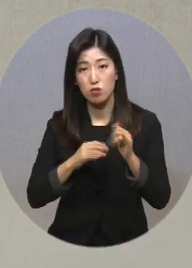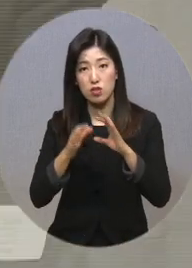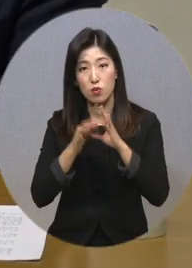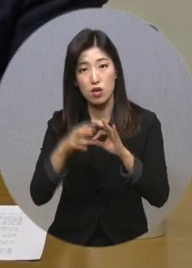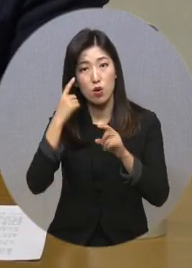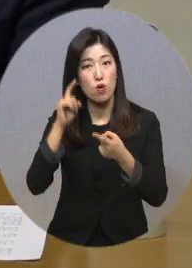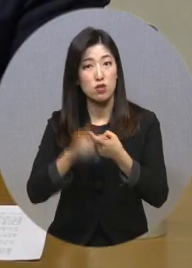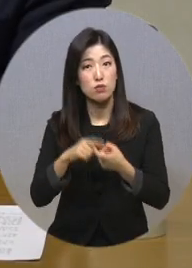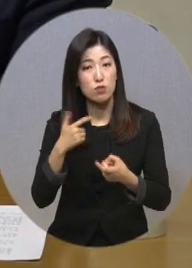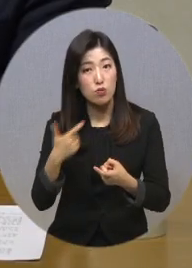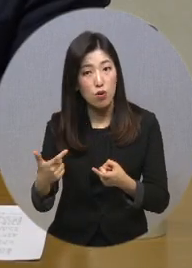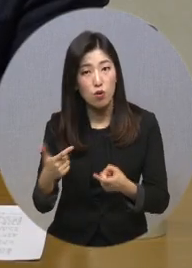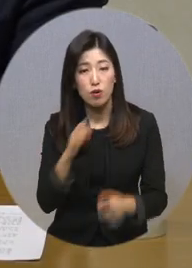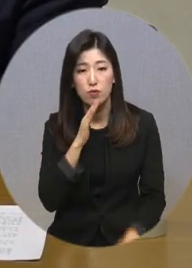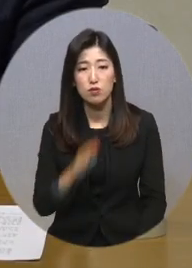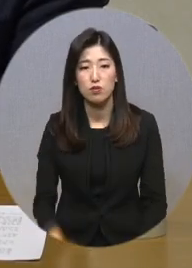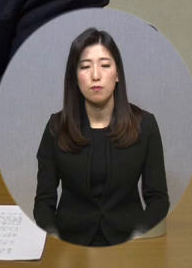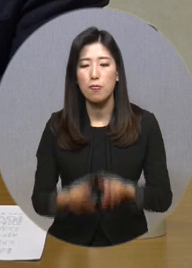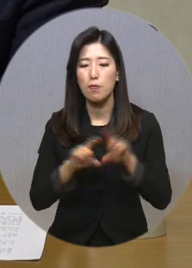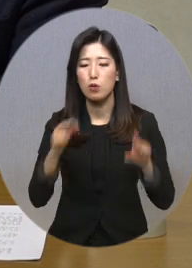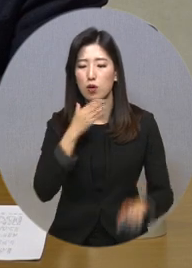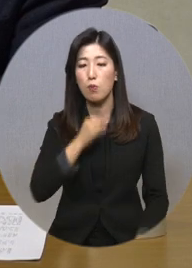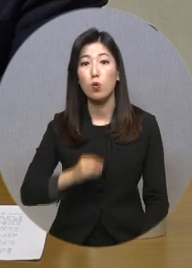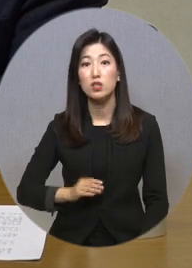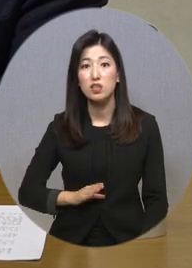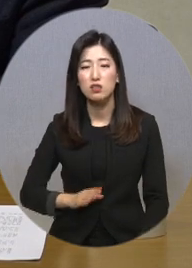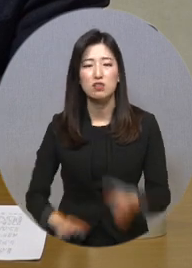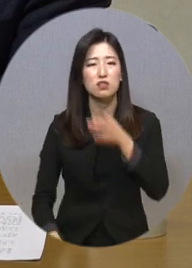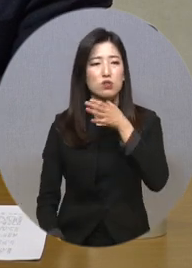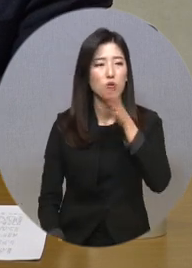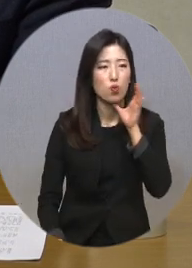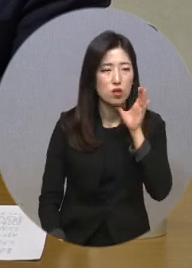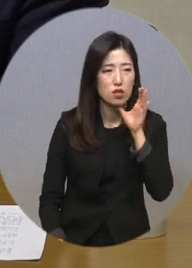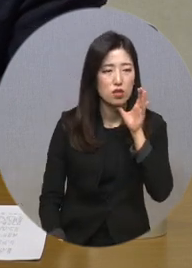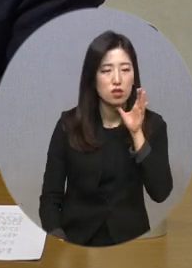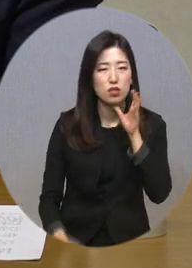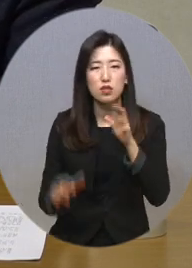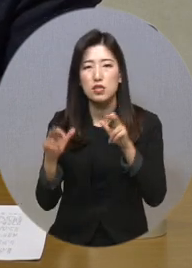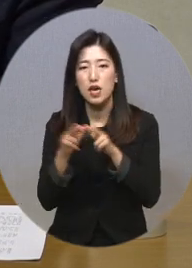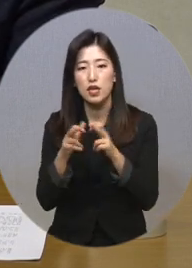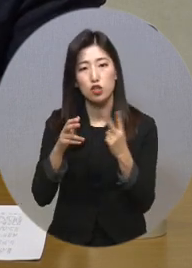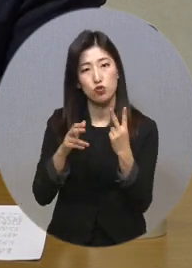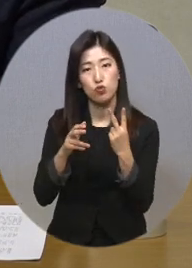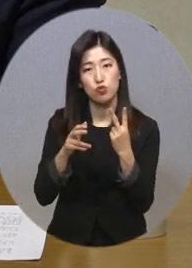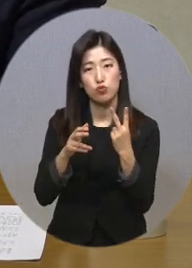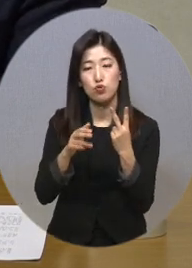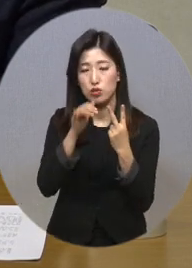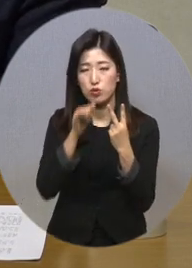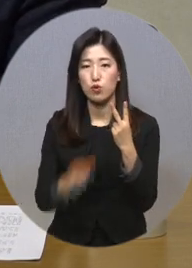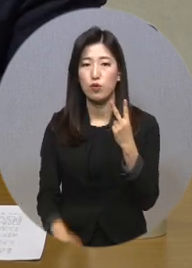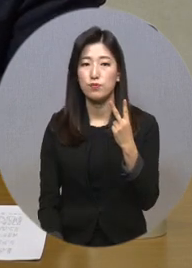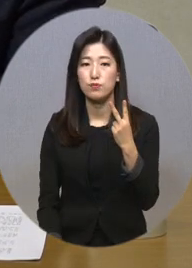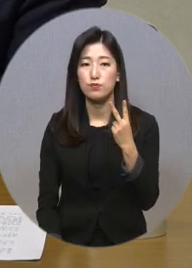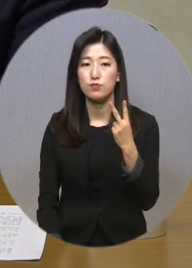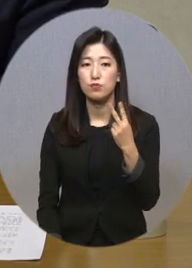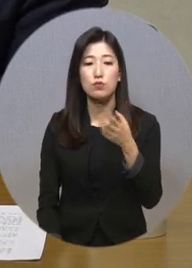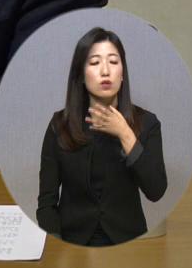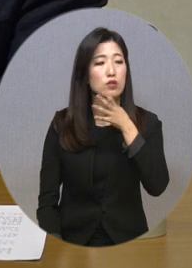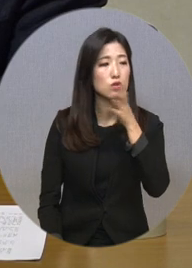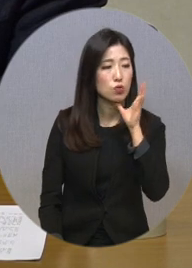것 같습니다. 보통 복지 그러면 노인 복지와 장애인 복지를 많이 이야기를 합니다. 이